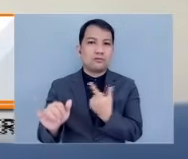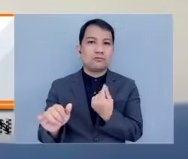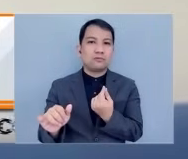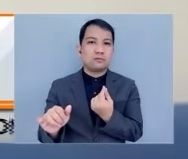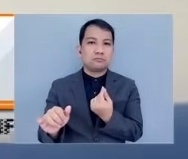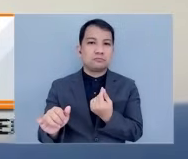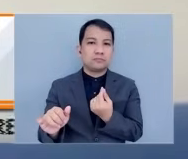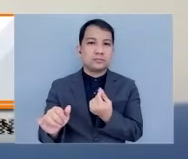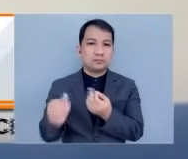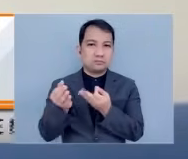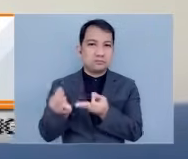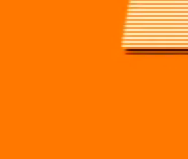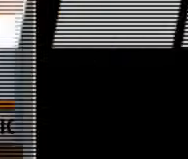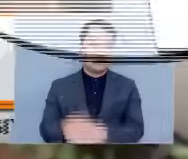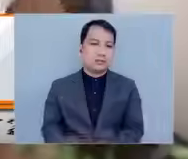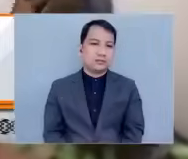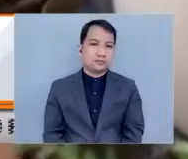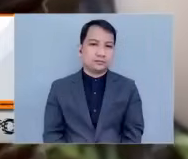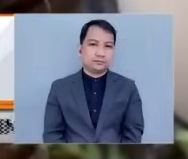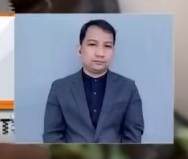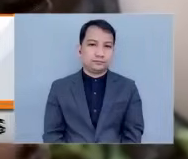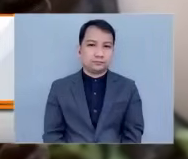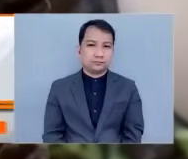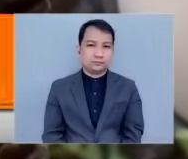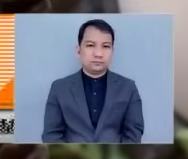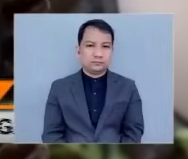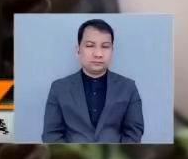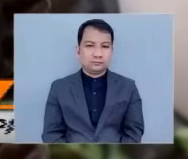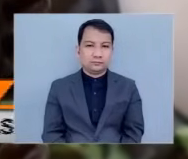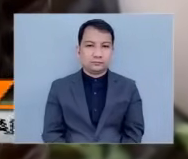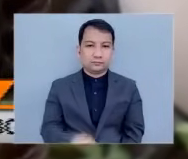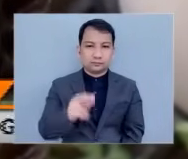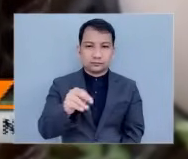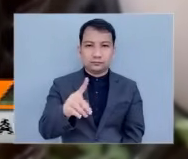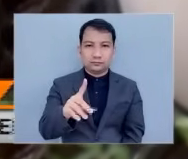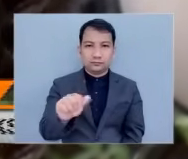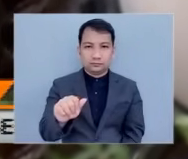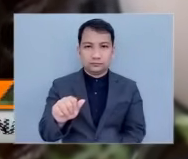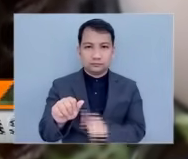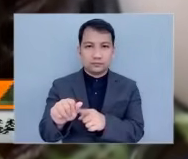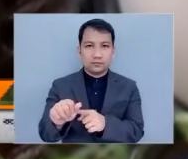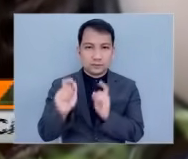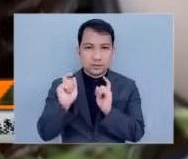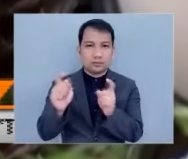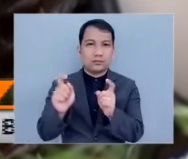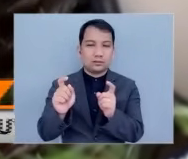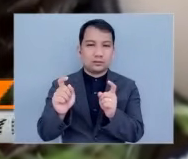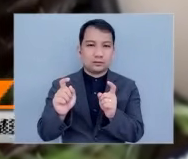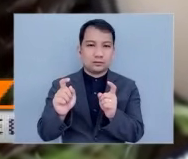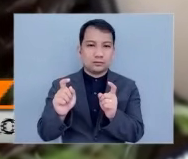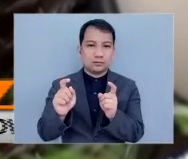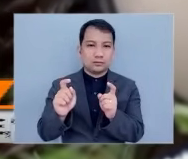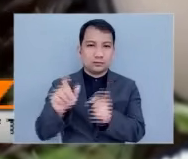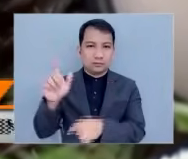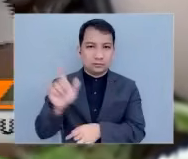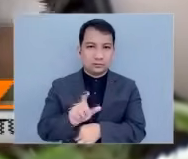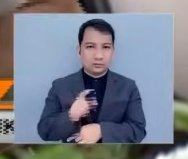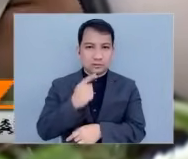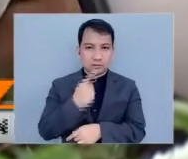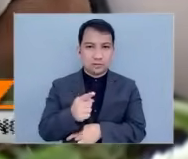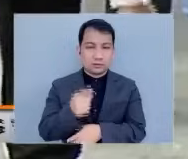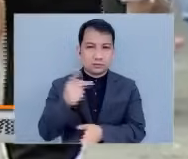papakainin. Ayon sa NEDA, pinapaspasan na ng administrasyon ang pagpapababa ng presyo ng